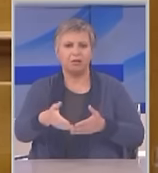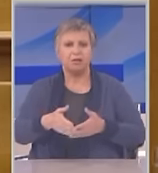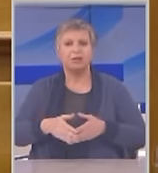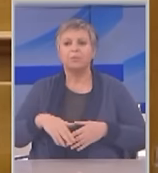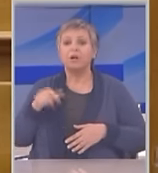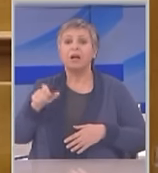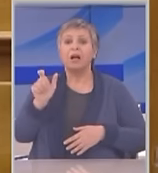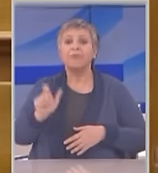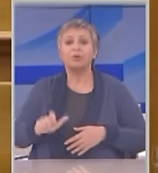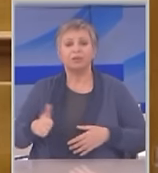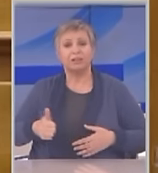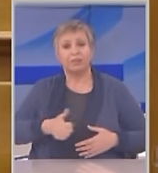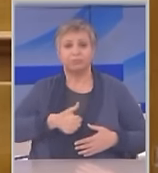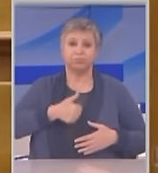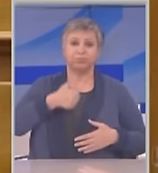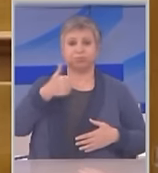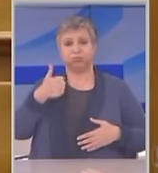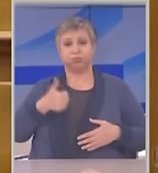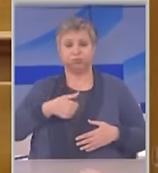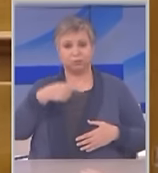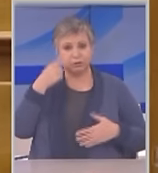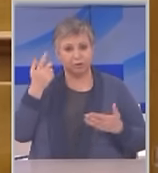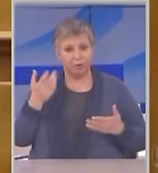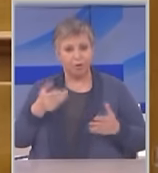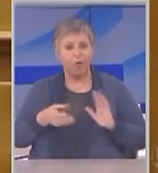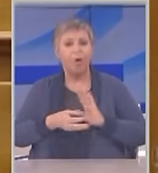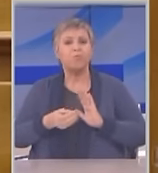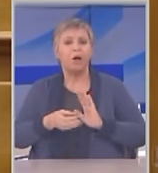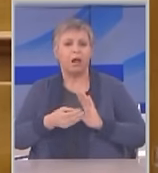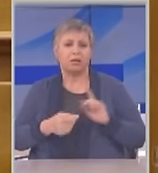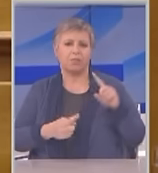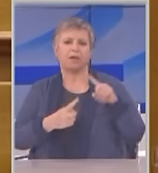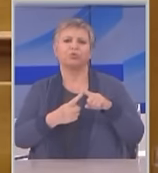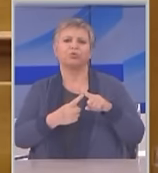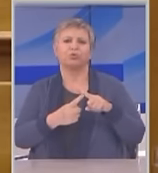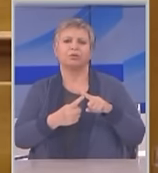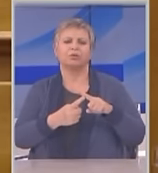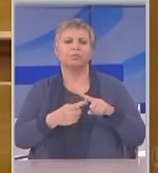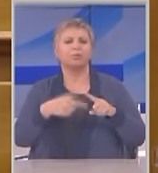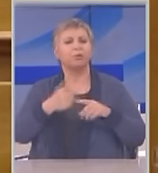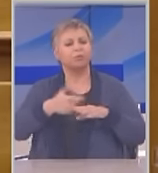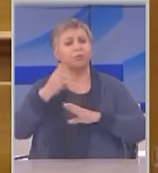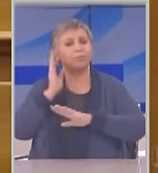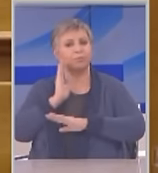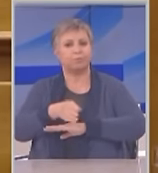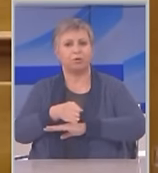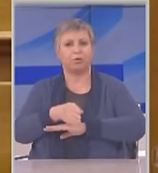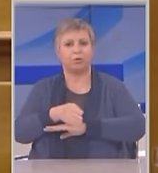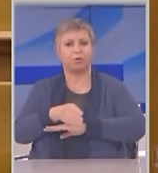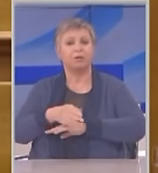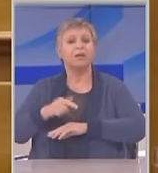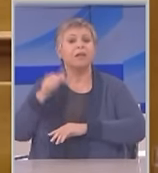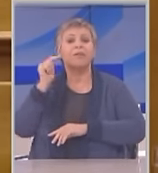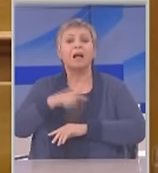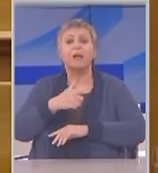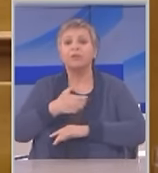των αλαζόνων, όπως για παράδειγμα ο κ. Σοχατζόπουλος, ο οποίος καταδικάστηκε όχι για το αδίκημα της